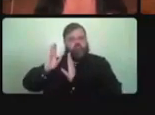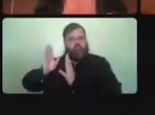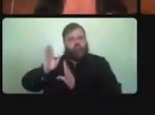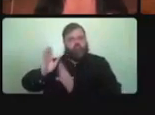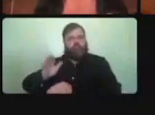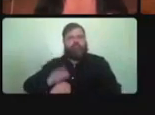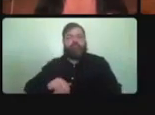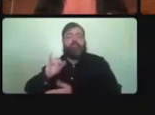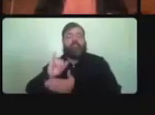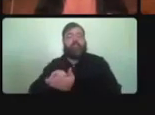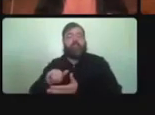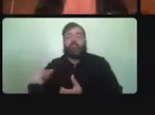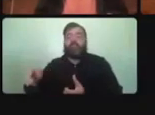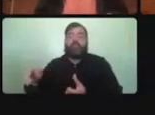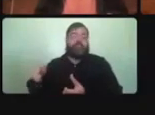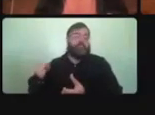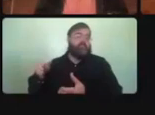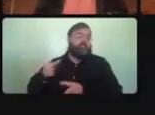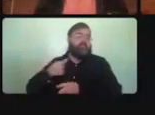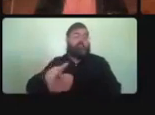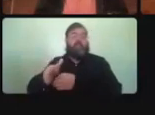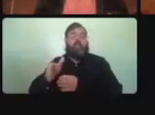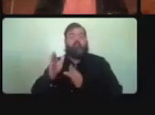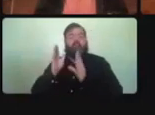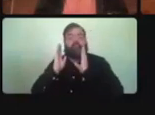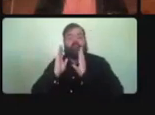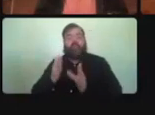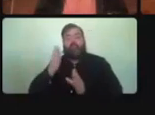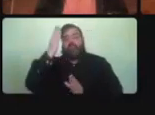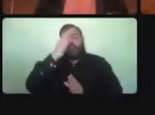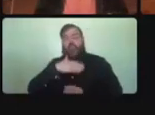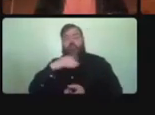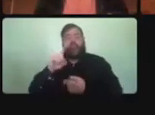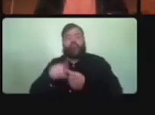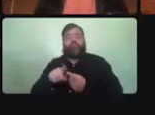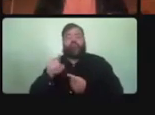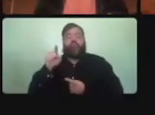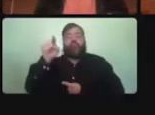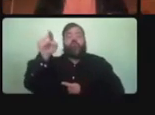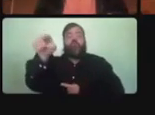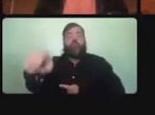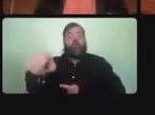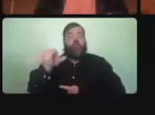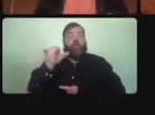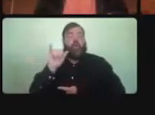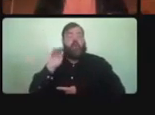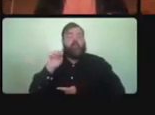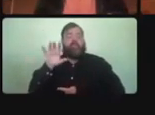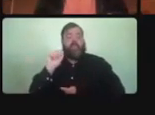kadhaa zinazoonyesha jinsi majengo hayo yalivyo.